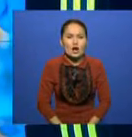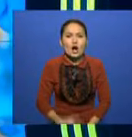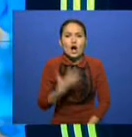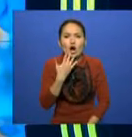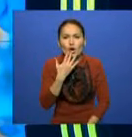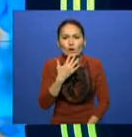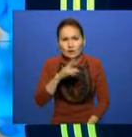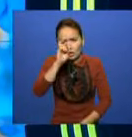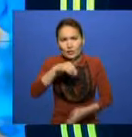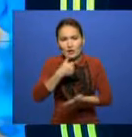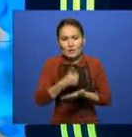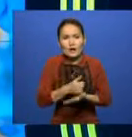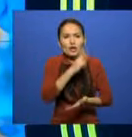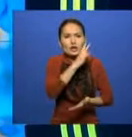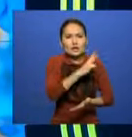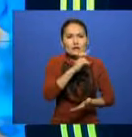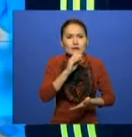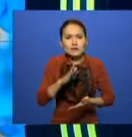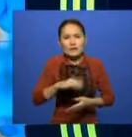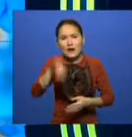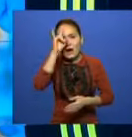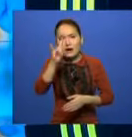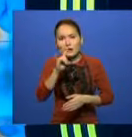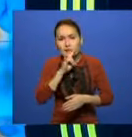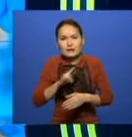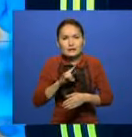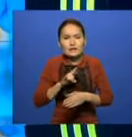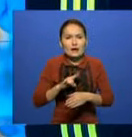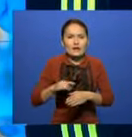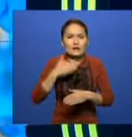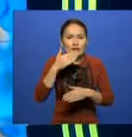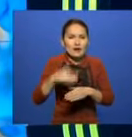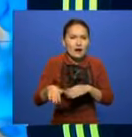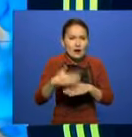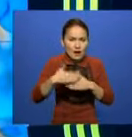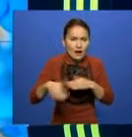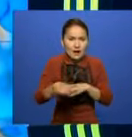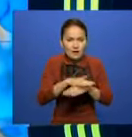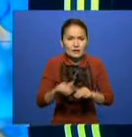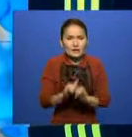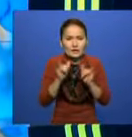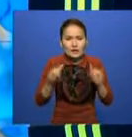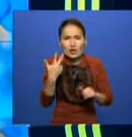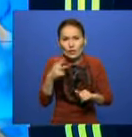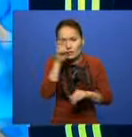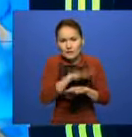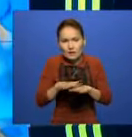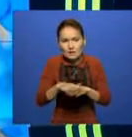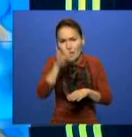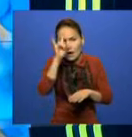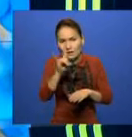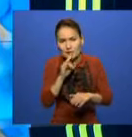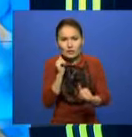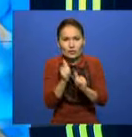Ұлт көшбасшысы Нұрсұлтан Назарбаев еліміздің алдына дамыған 30 елдің қатарына қосылуға күш салу керектігін бас айтқан болатын. Ал